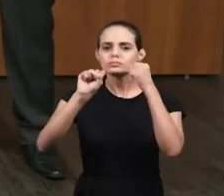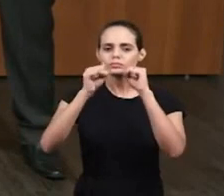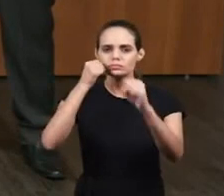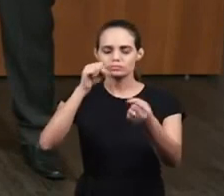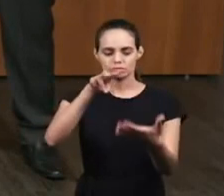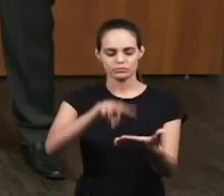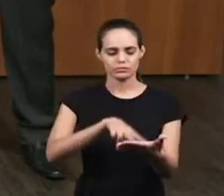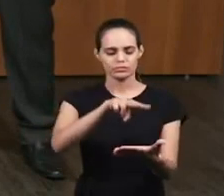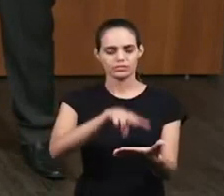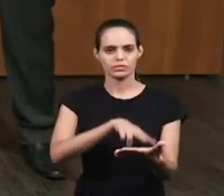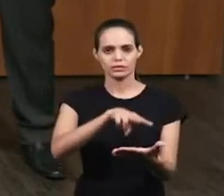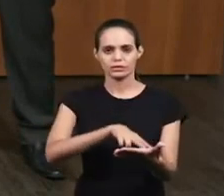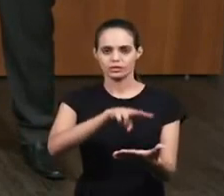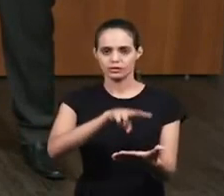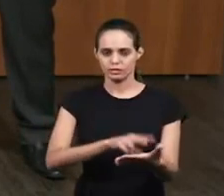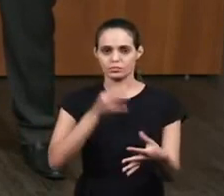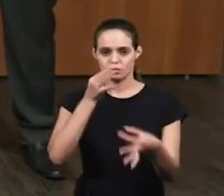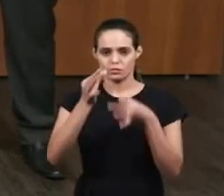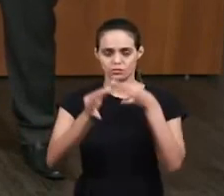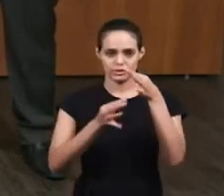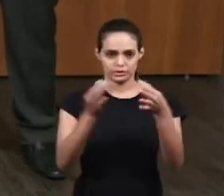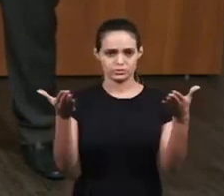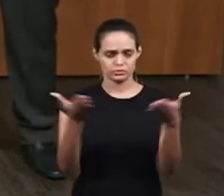Außergewöhnlich, meine Lieben, ist das Prophetische,